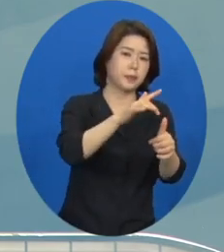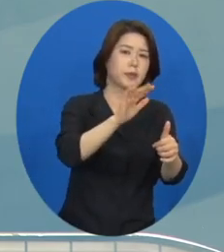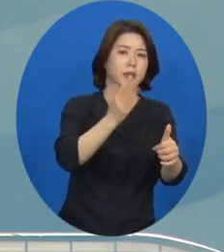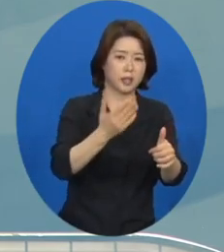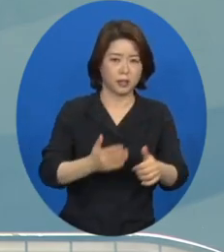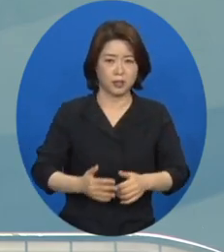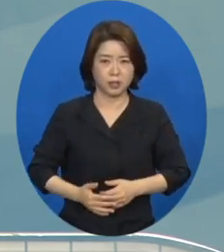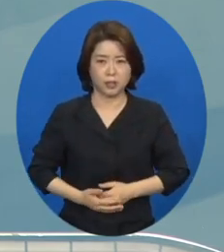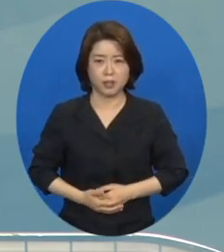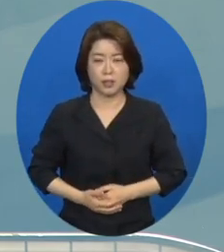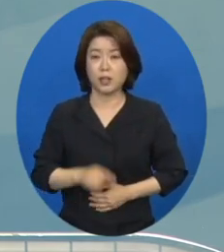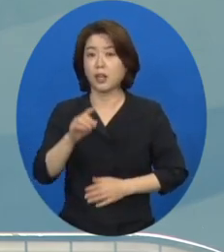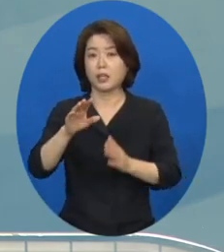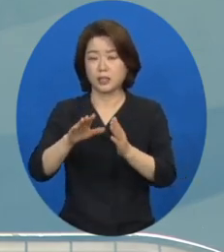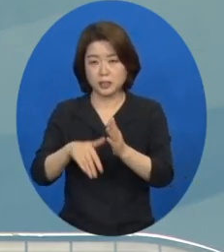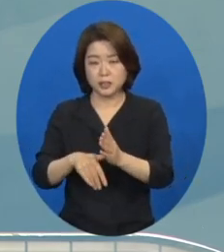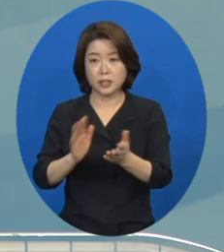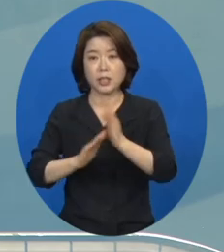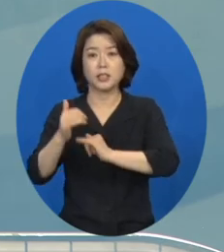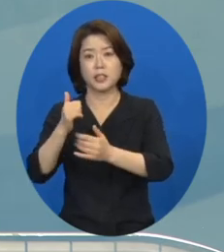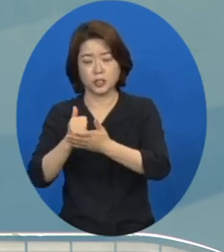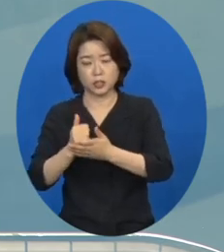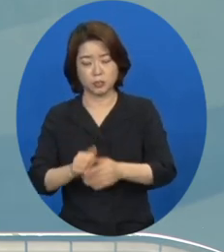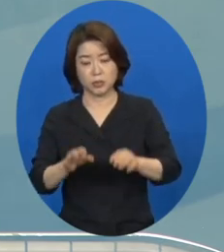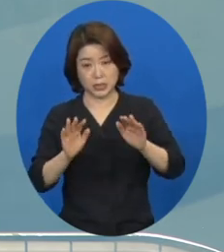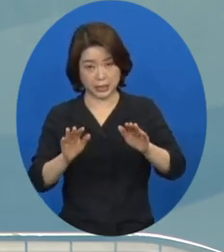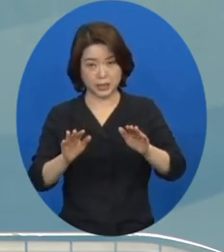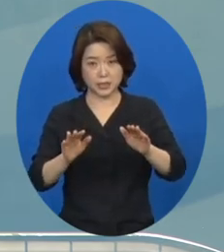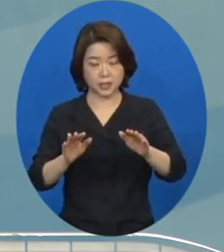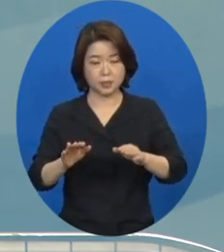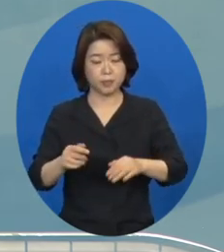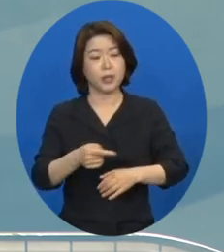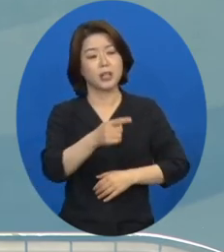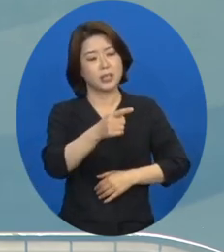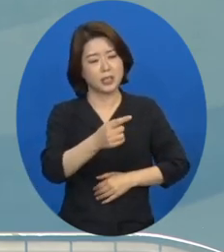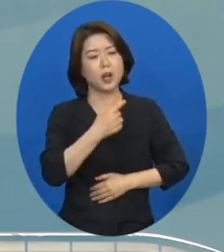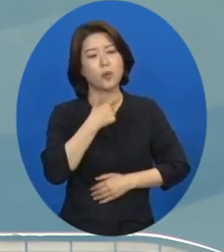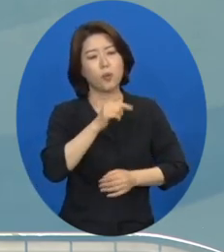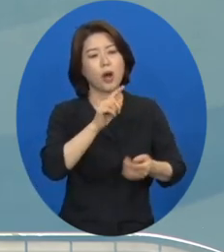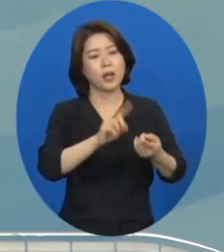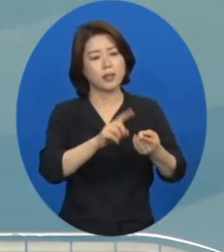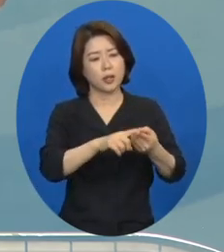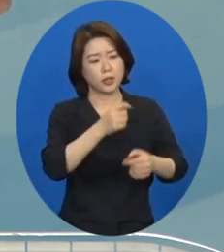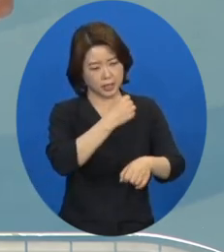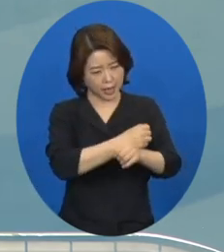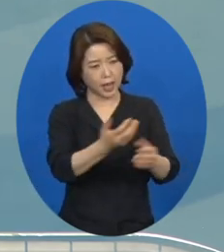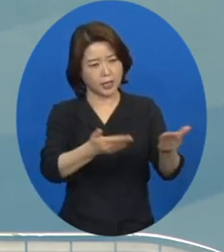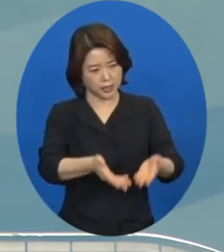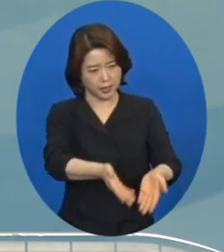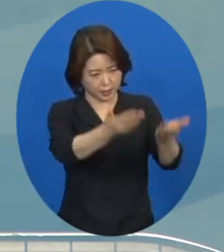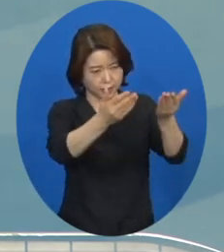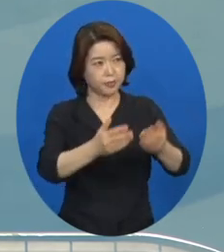그제서야 예수님께서 이제는 내가 하고자 하는 일을 해라.